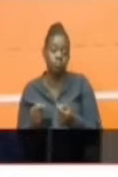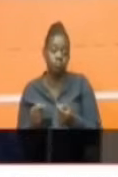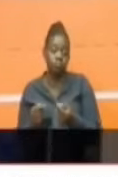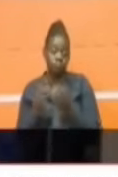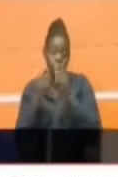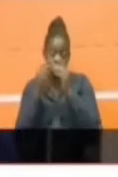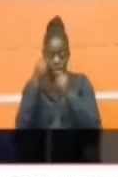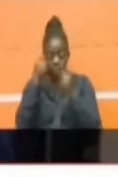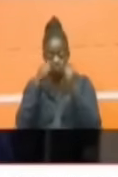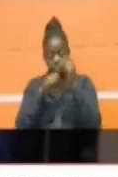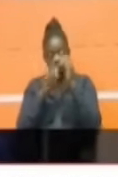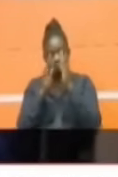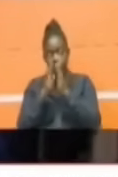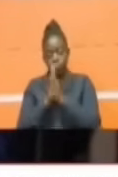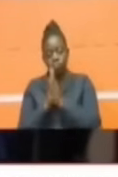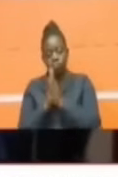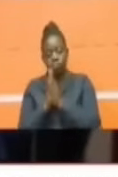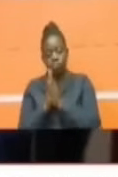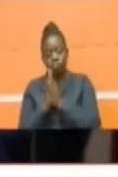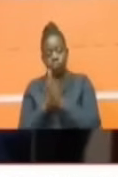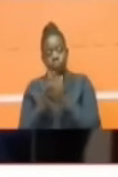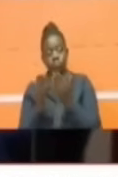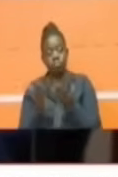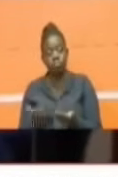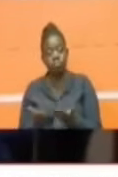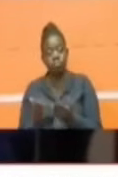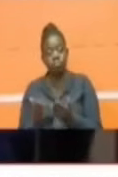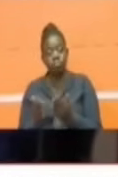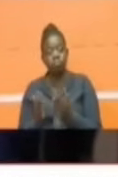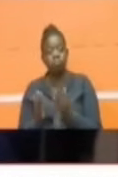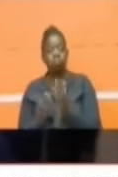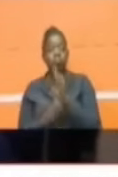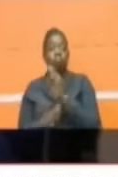mukama basimbakujje tukaabire mukama